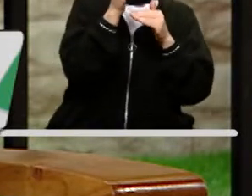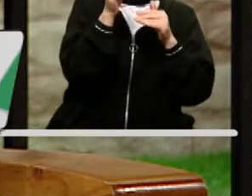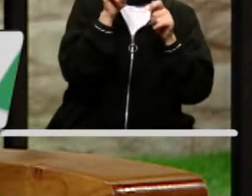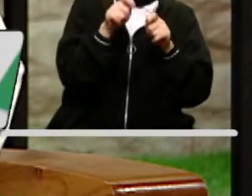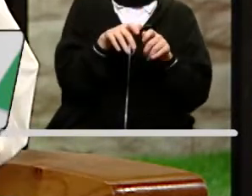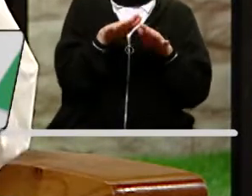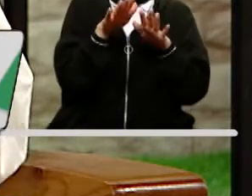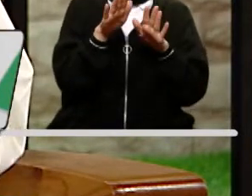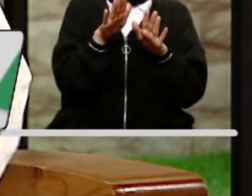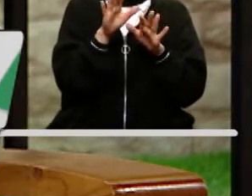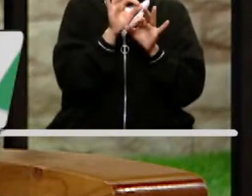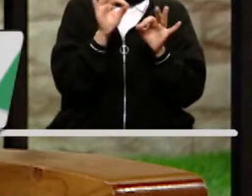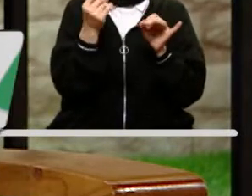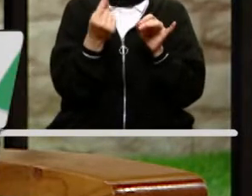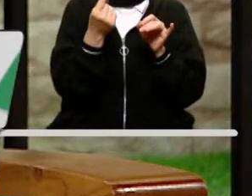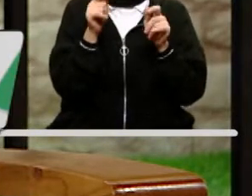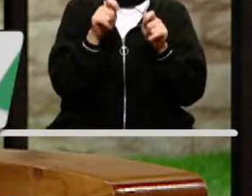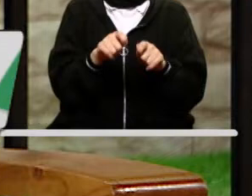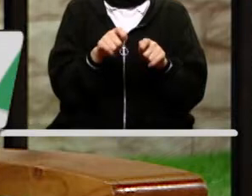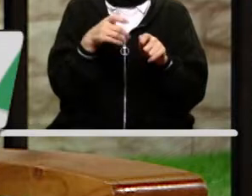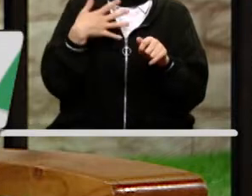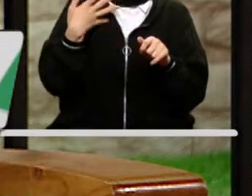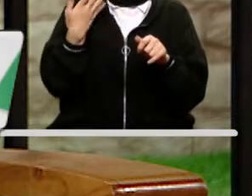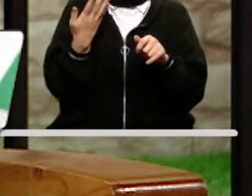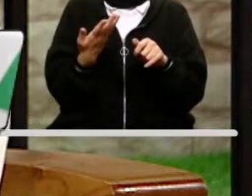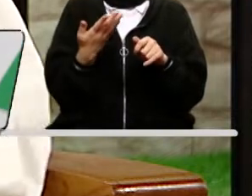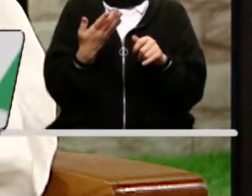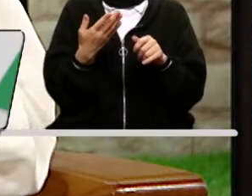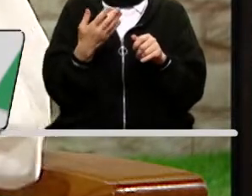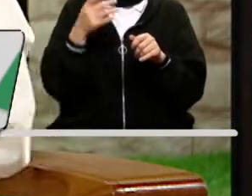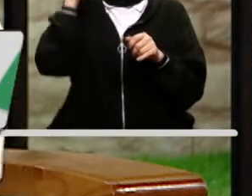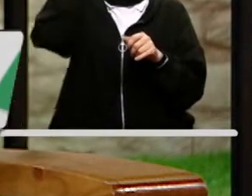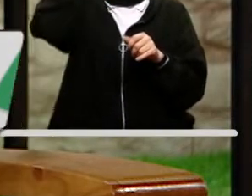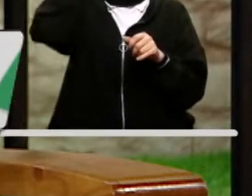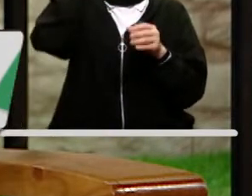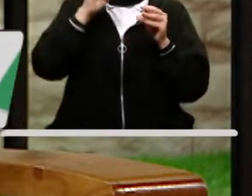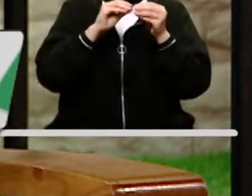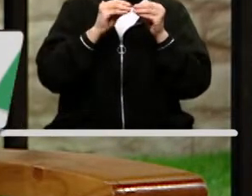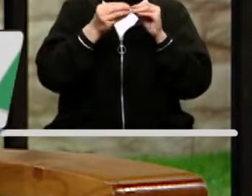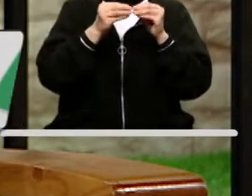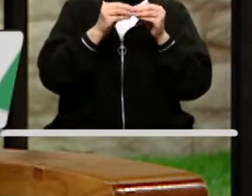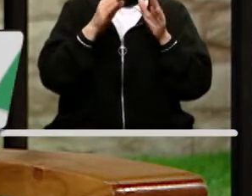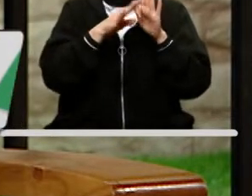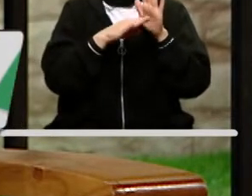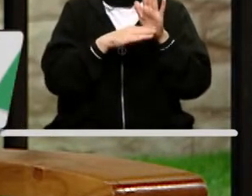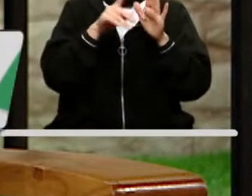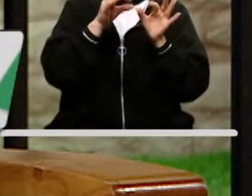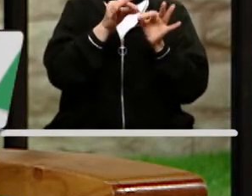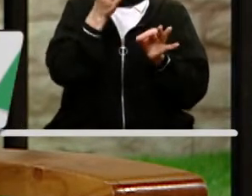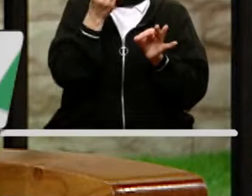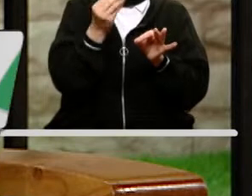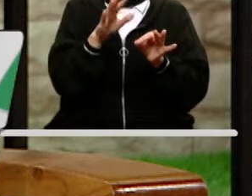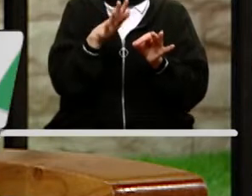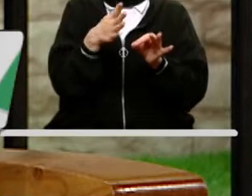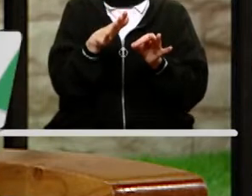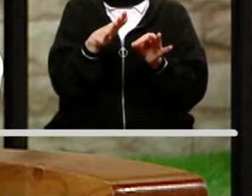istemeyen, hani bazen insanlar çıkar karşımıza ruhsal olarak, evet buna dönüşebiliyoruz. Ama neden dönüşüyoruz, nasıl dönüşüyoruz,